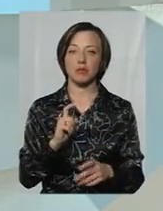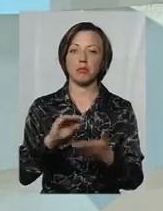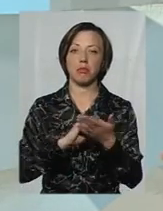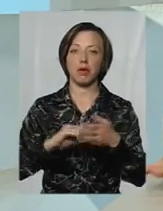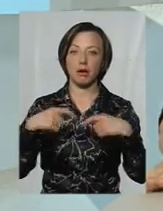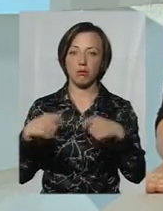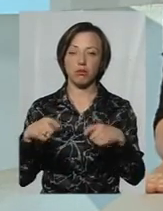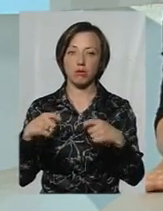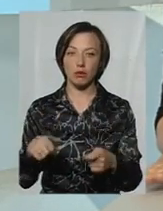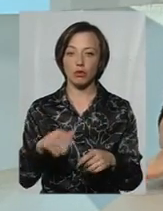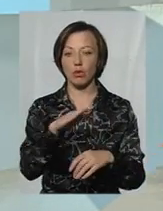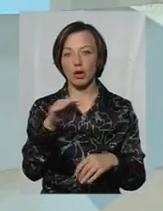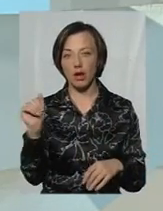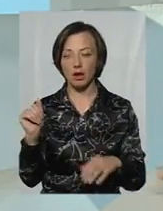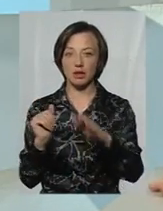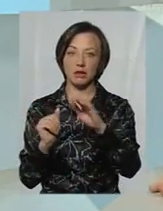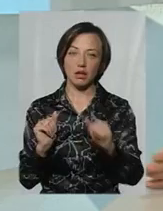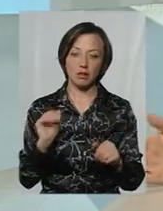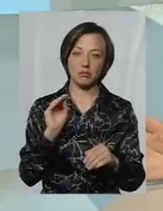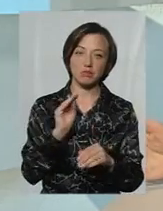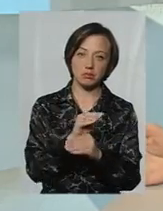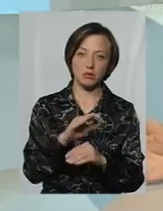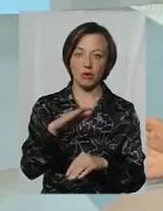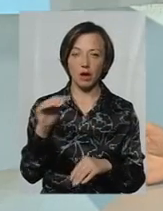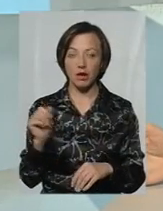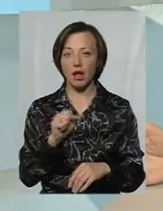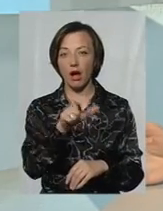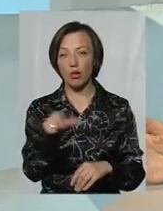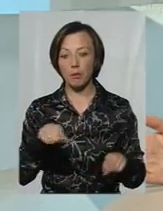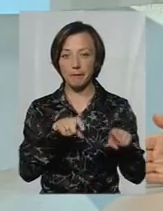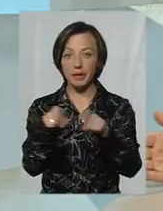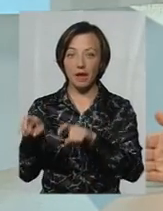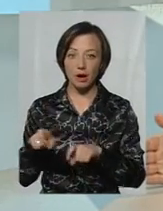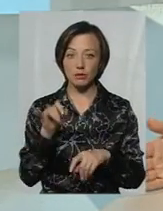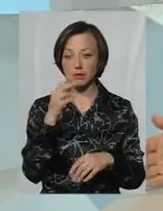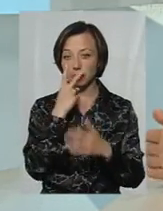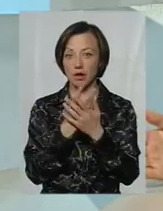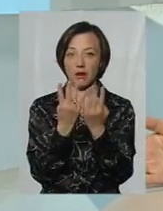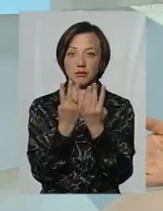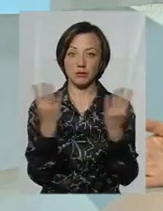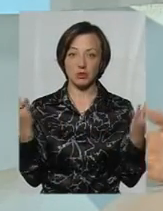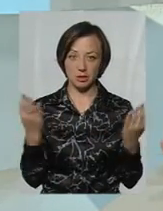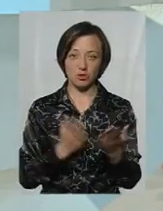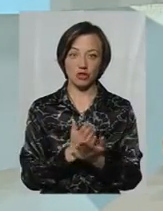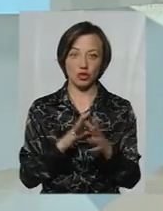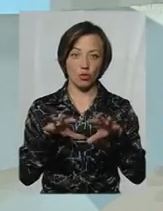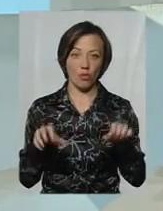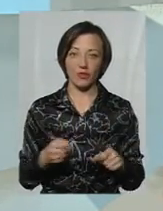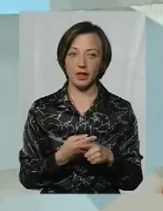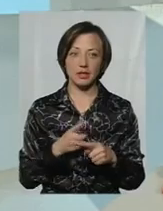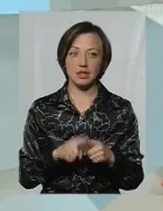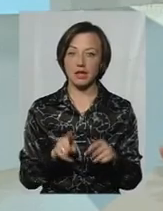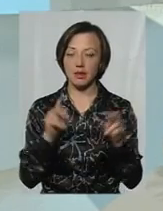перепродали, мається на увазі оренда, суперенда, а громадяни бігають і спостерігають паркани чиновників. Це не є